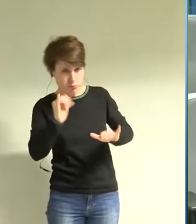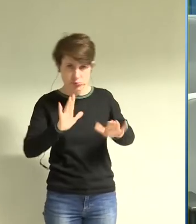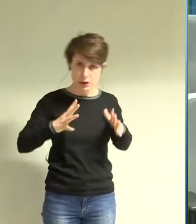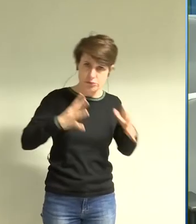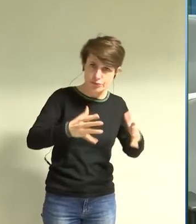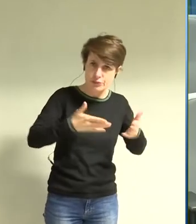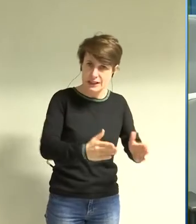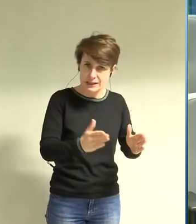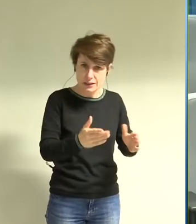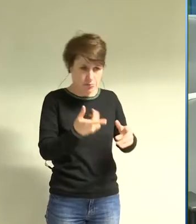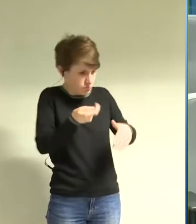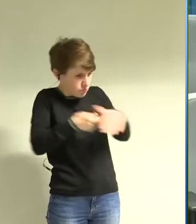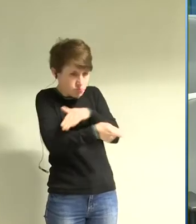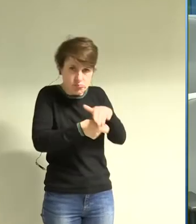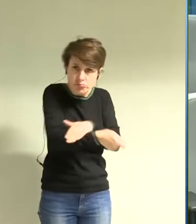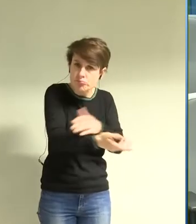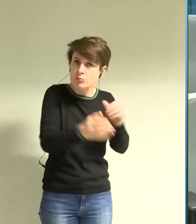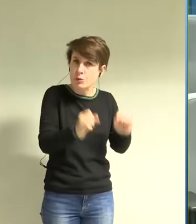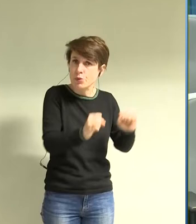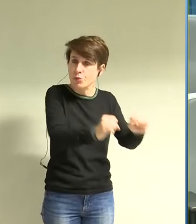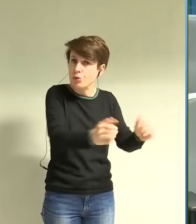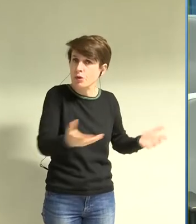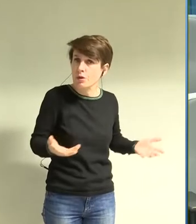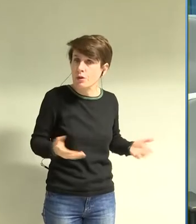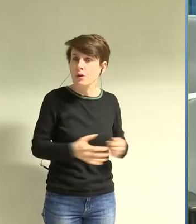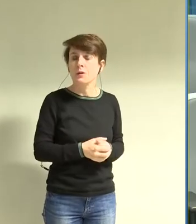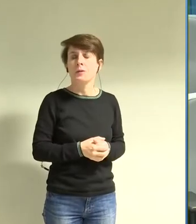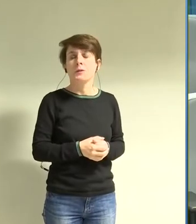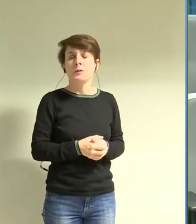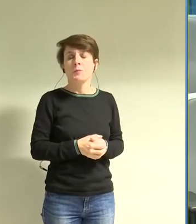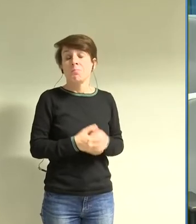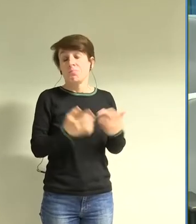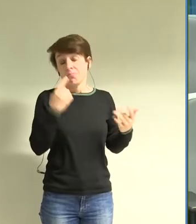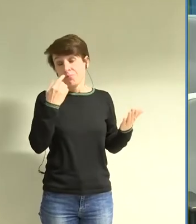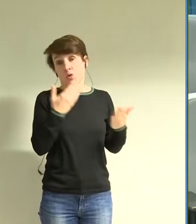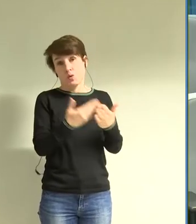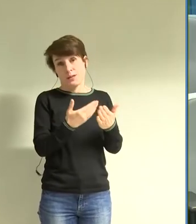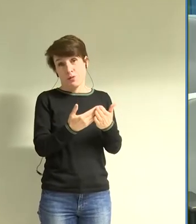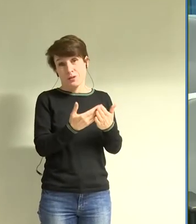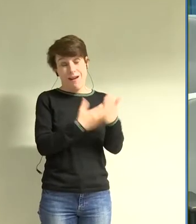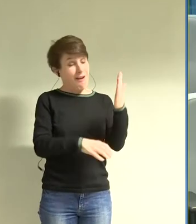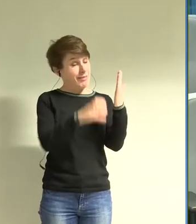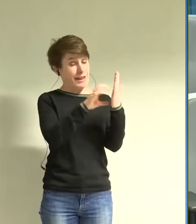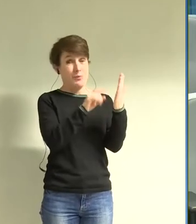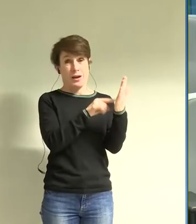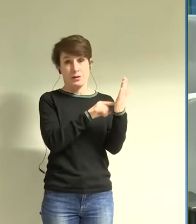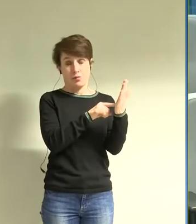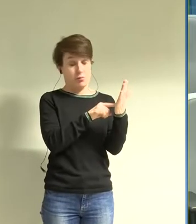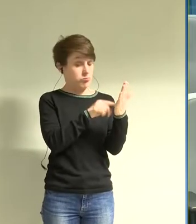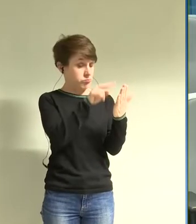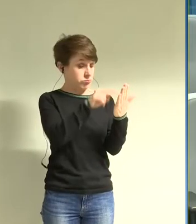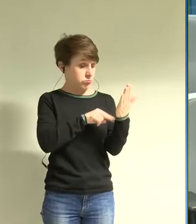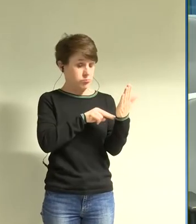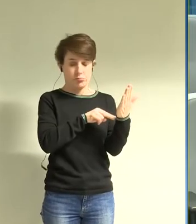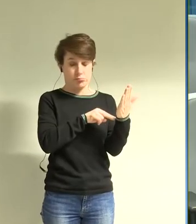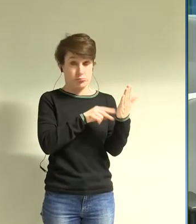de longjumeau à l'heure à leurs occupants donc c'est pourquoi tenu cette délibération nous paraît pas du tout à